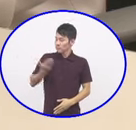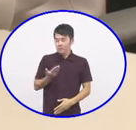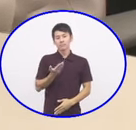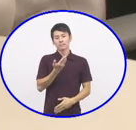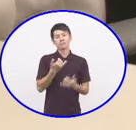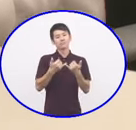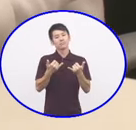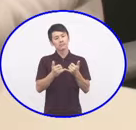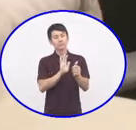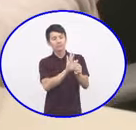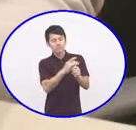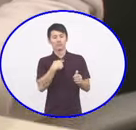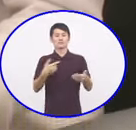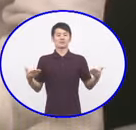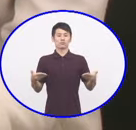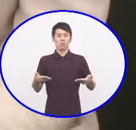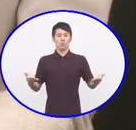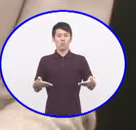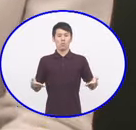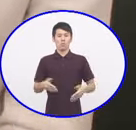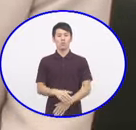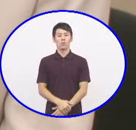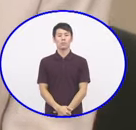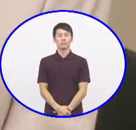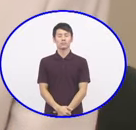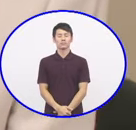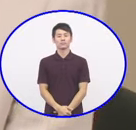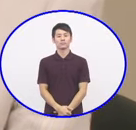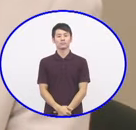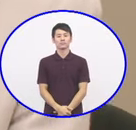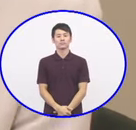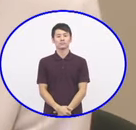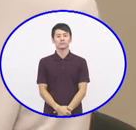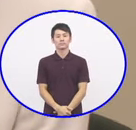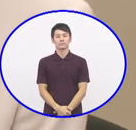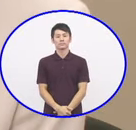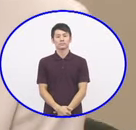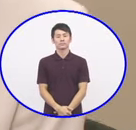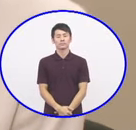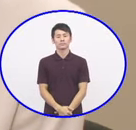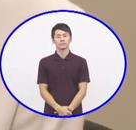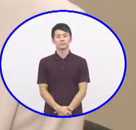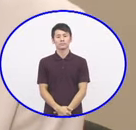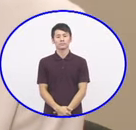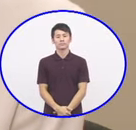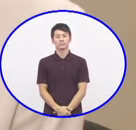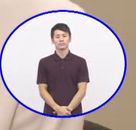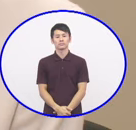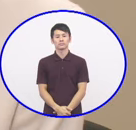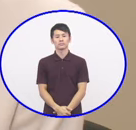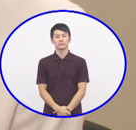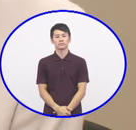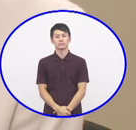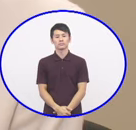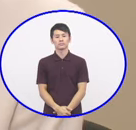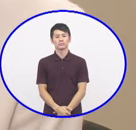上の数字や他の都市の状況について調査するのも私たちの仕事です。